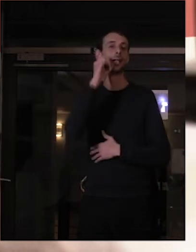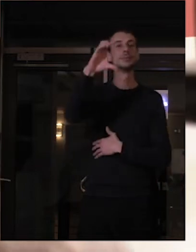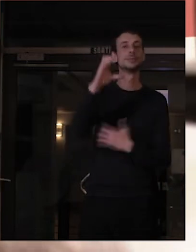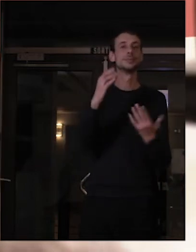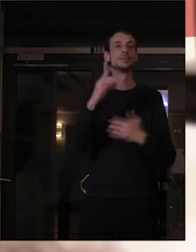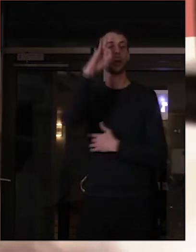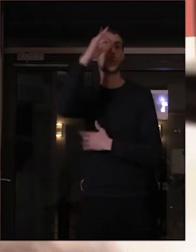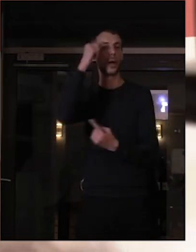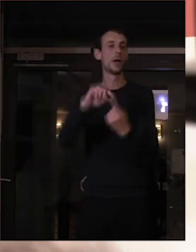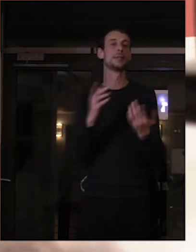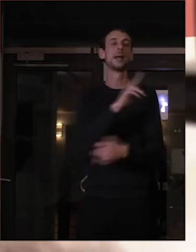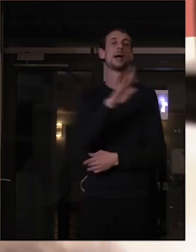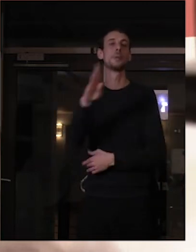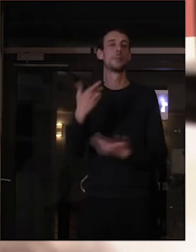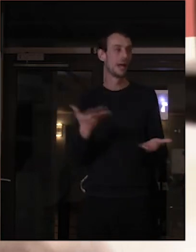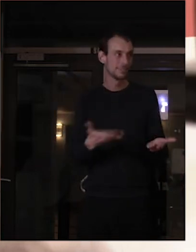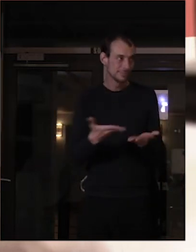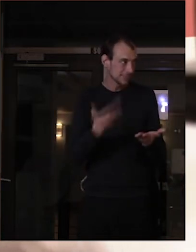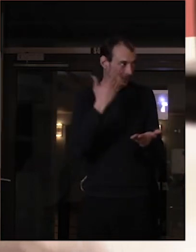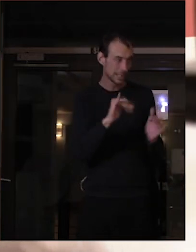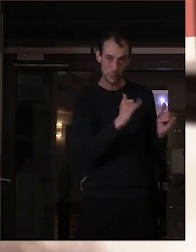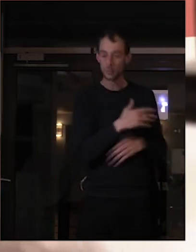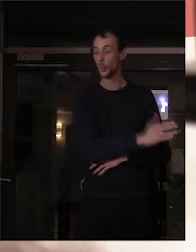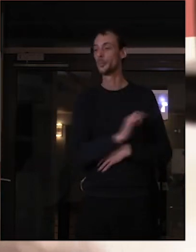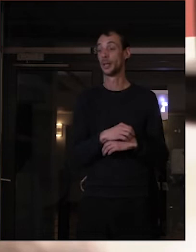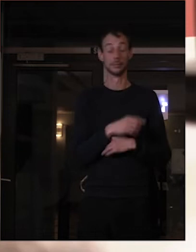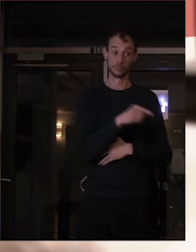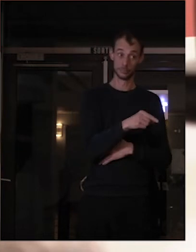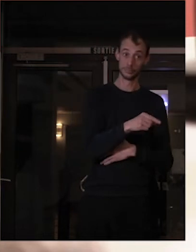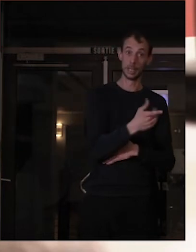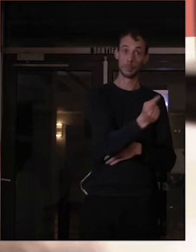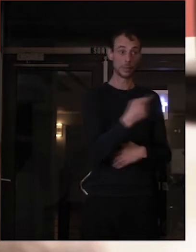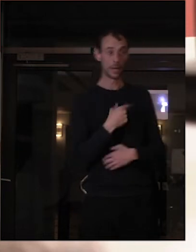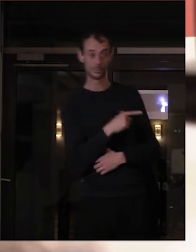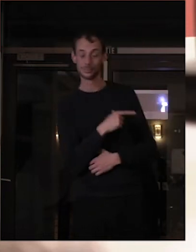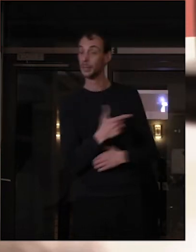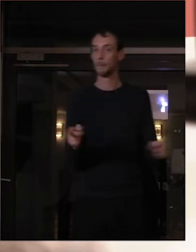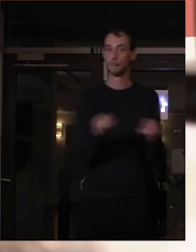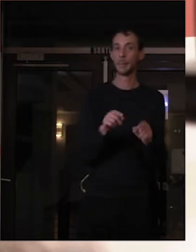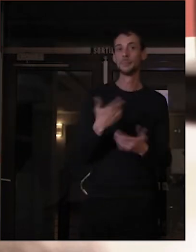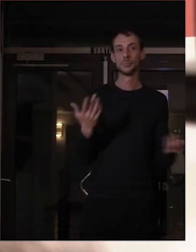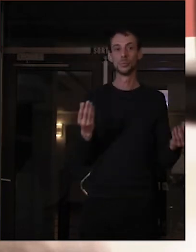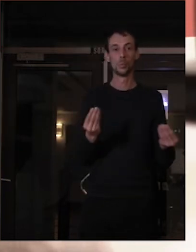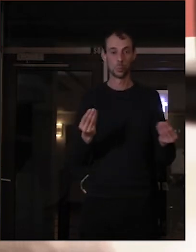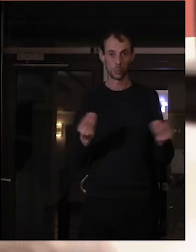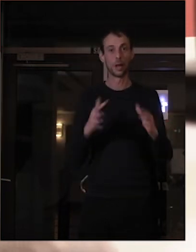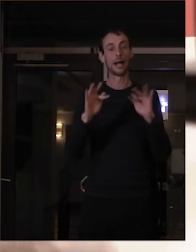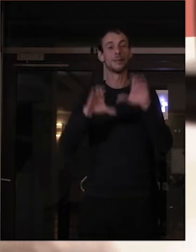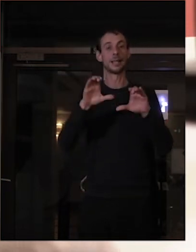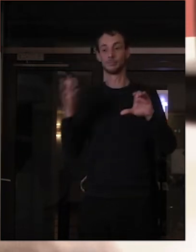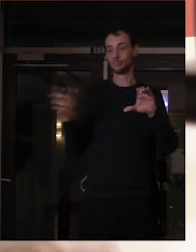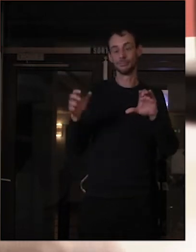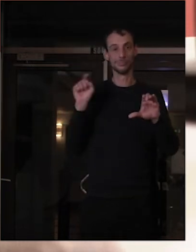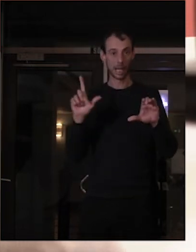a l'UBB et nous le même partenaire qui est posé exactement au même endroit, c'est-à-dire sur la fesse du short.